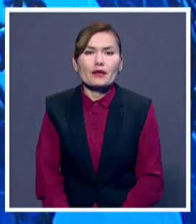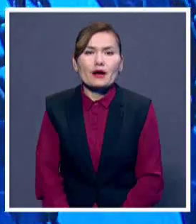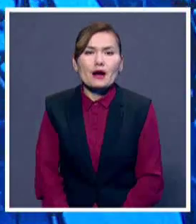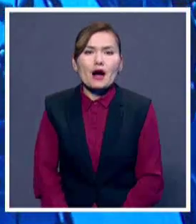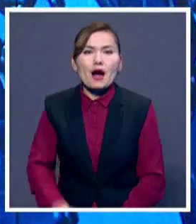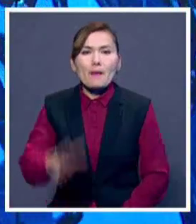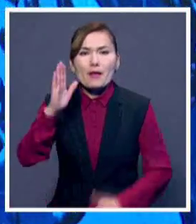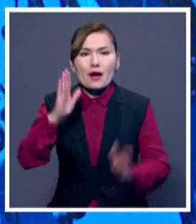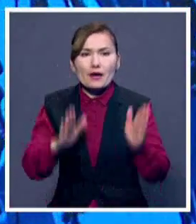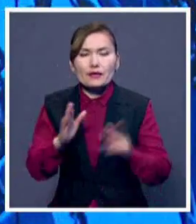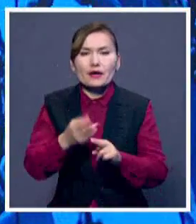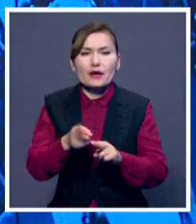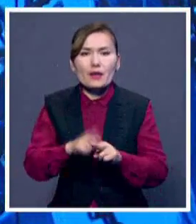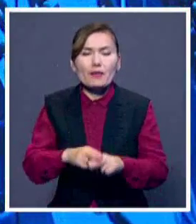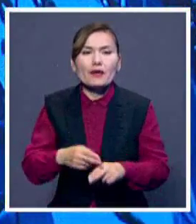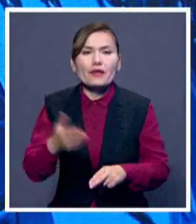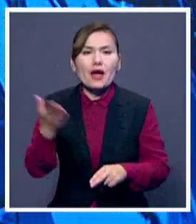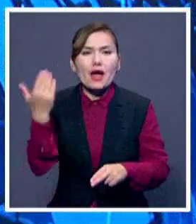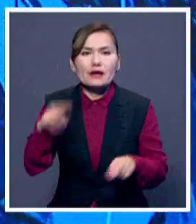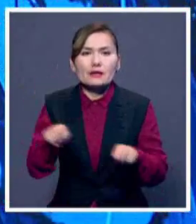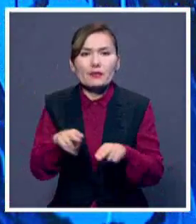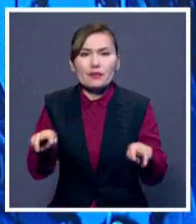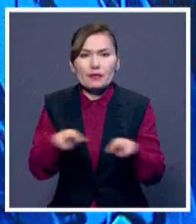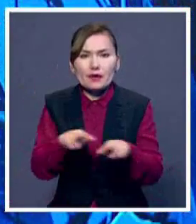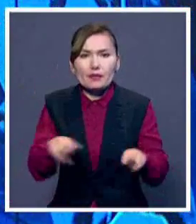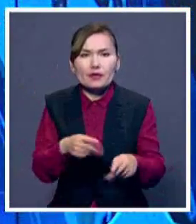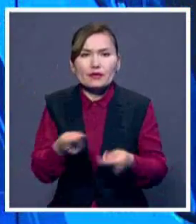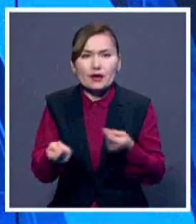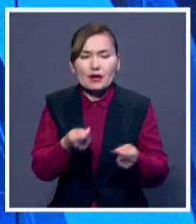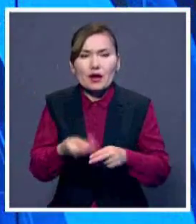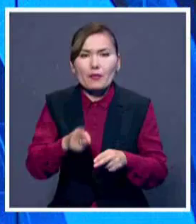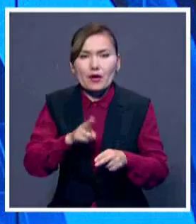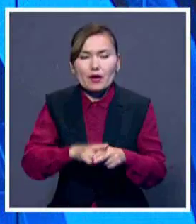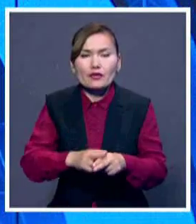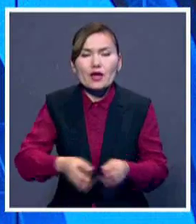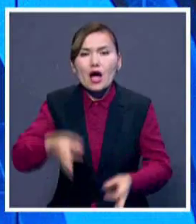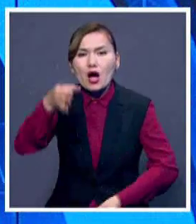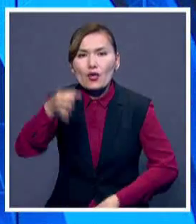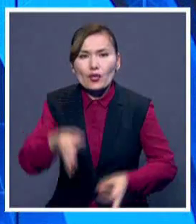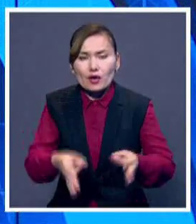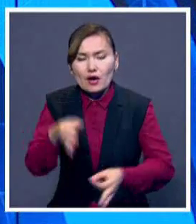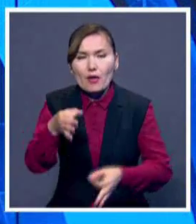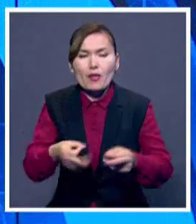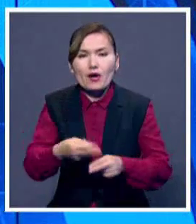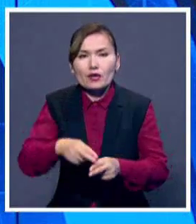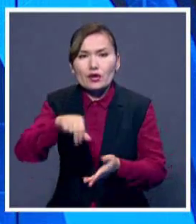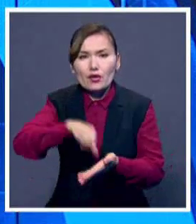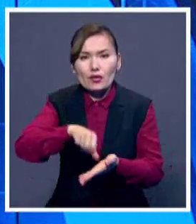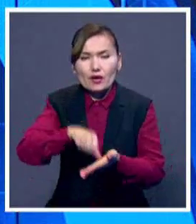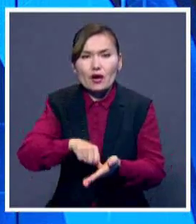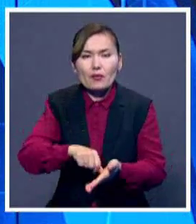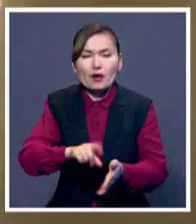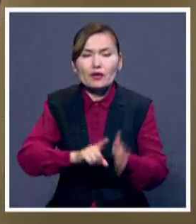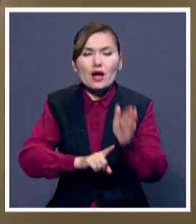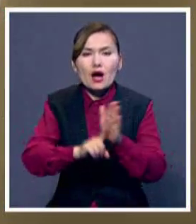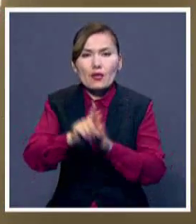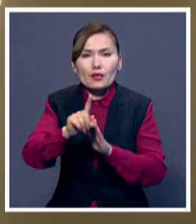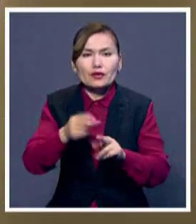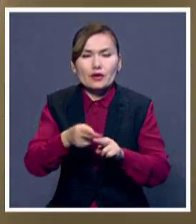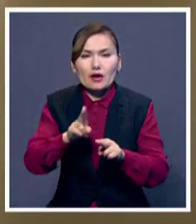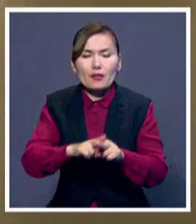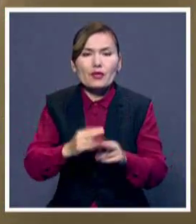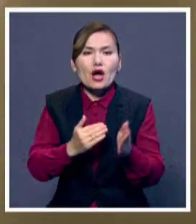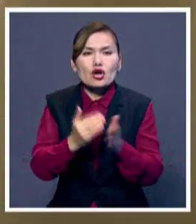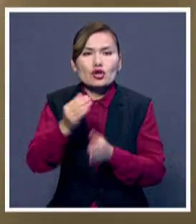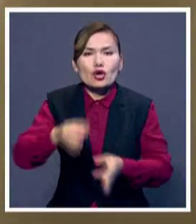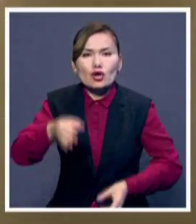Әлемнен бірер ақпар. Малайзияның экс-премьері Наджиб Разак Куала-Лумпур сотына жеткізілді. Оған тағы 21 айып тағылуы мүмкін. Жоғарғы